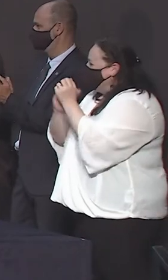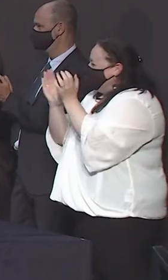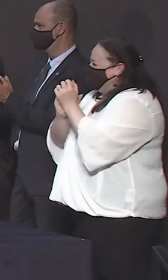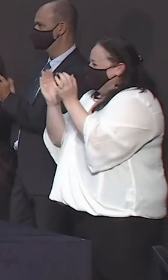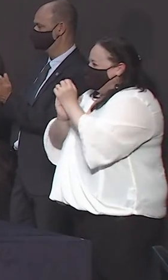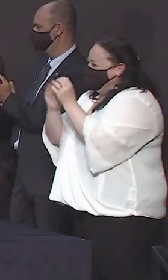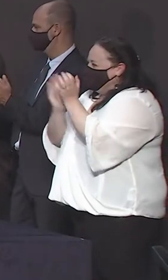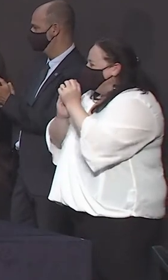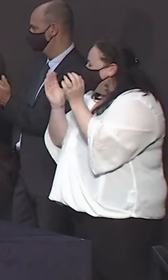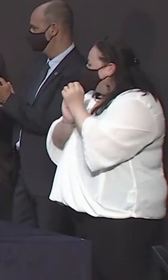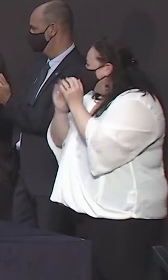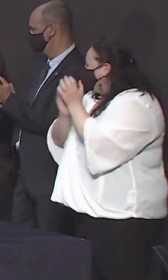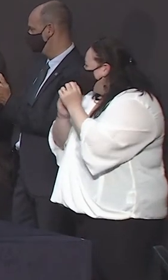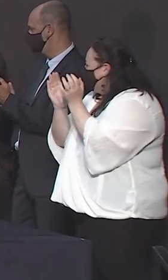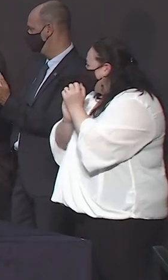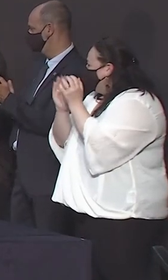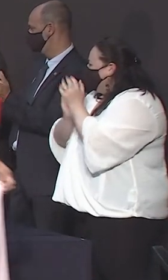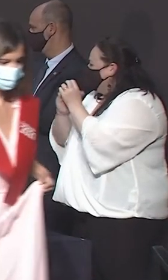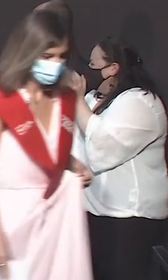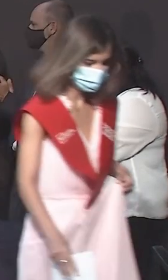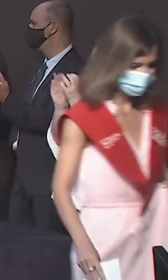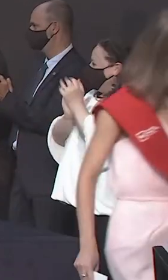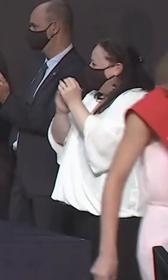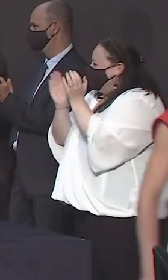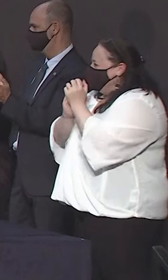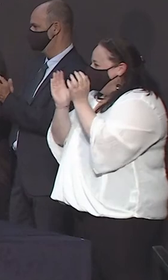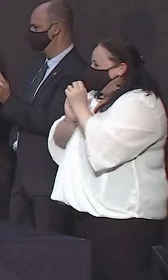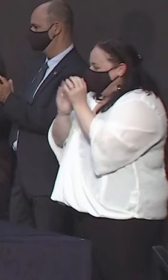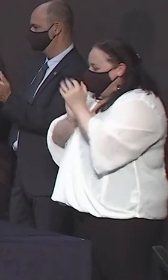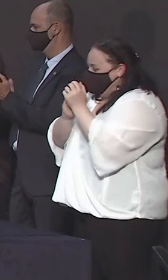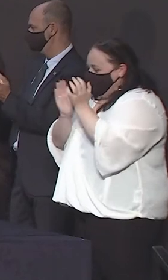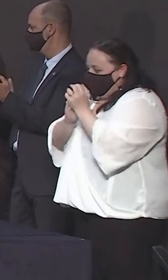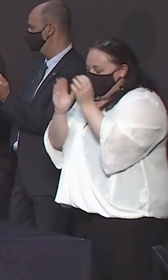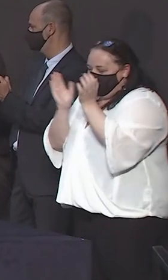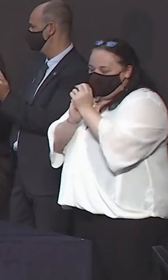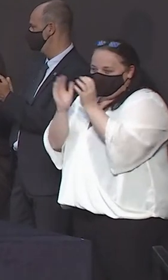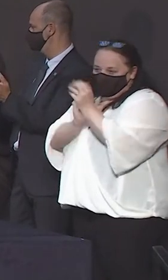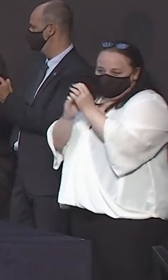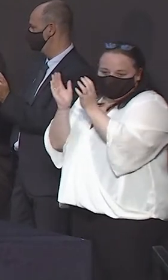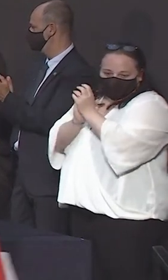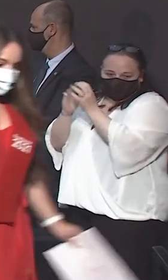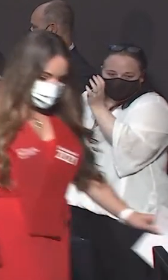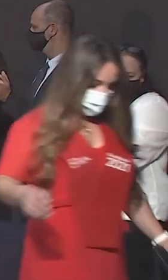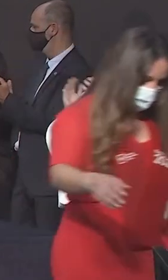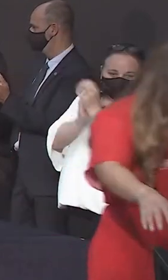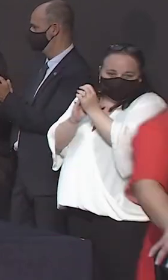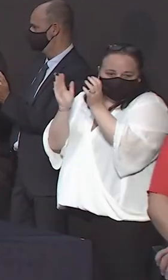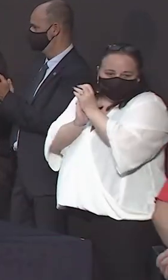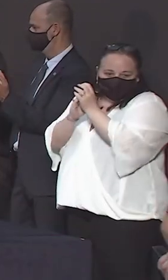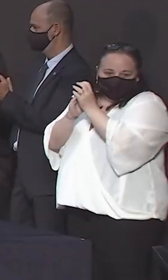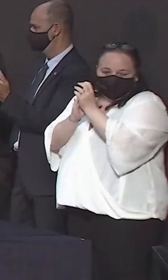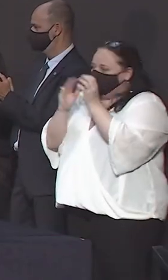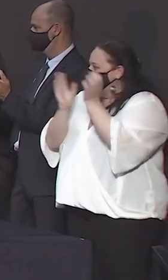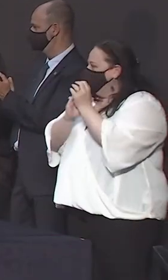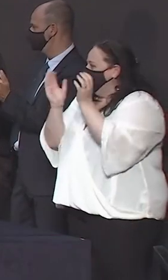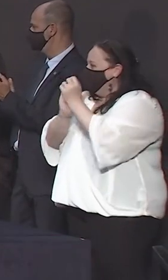La Isaura Montull Fargas. La Yolanda Moreno Arranz. La